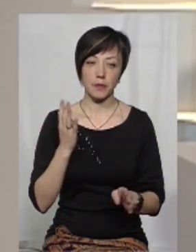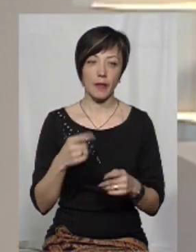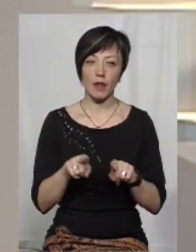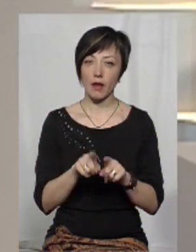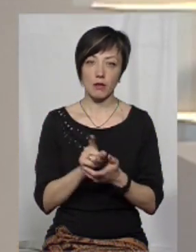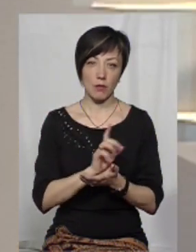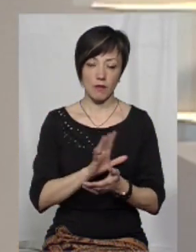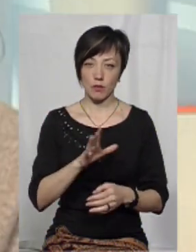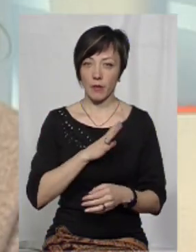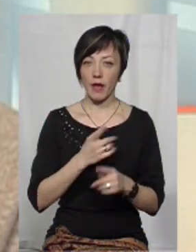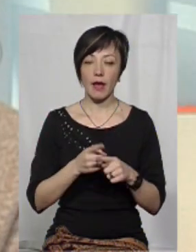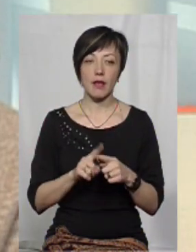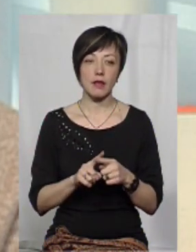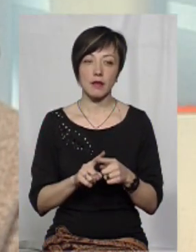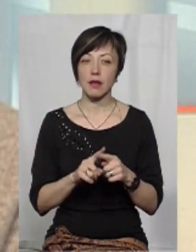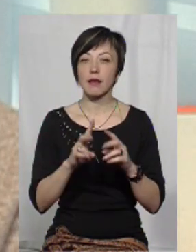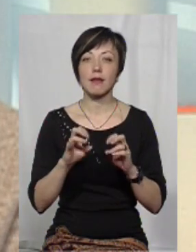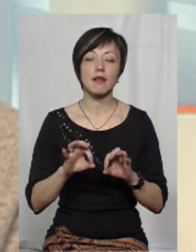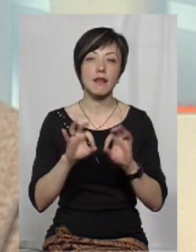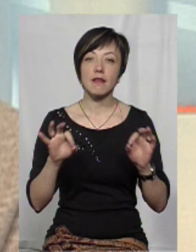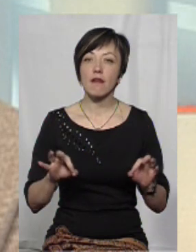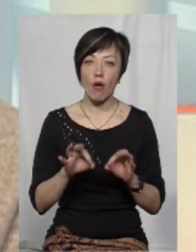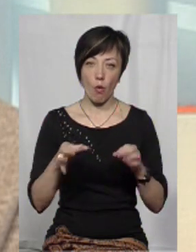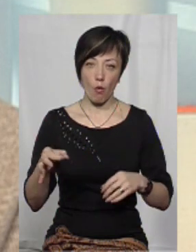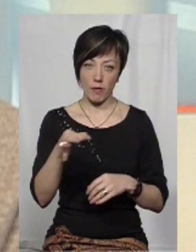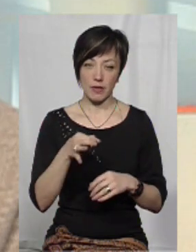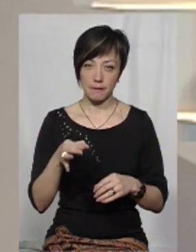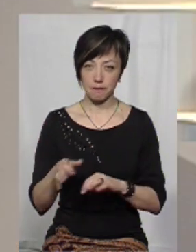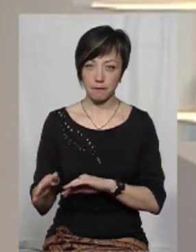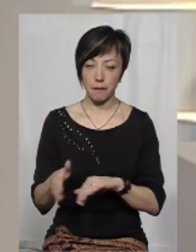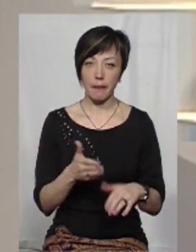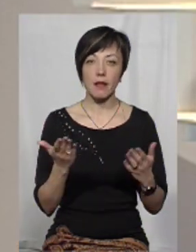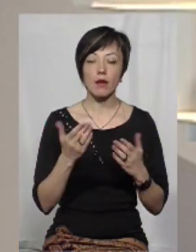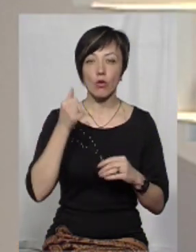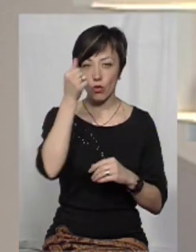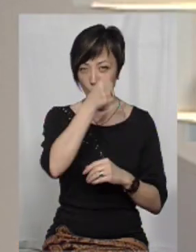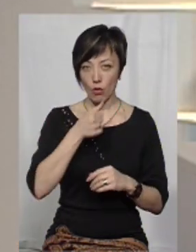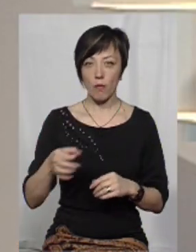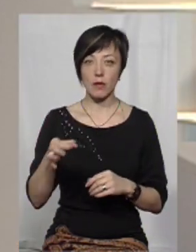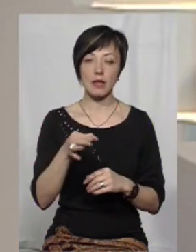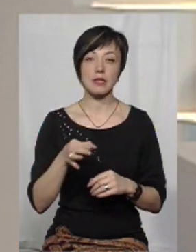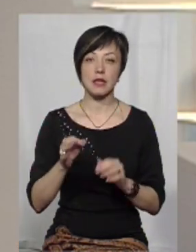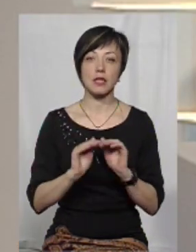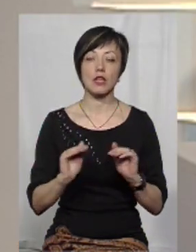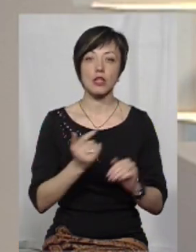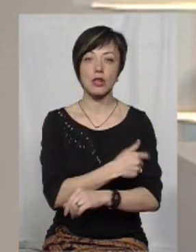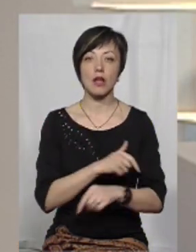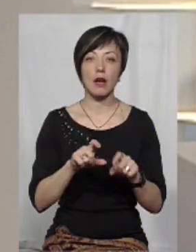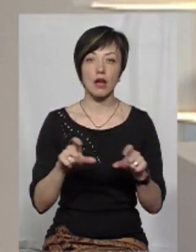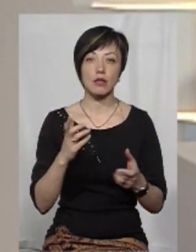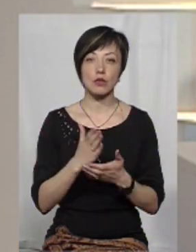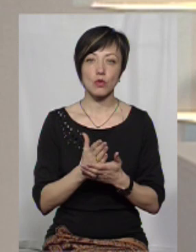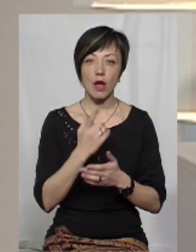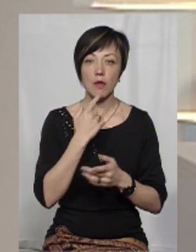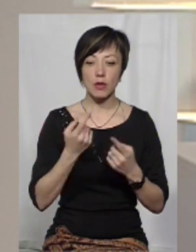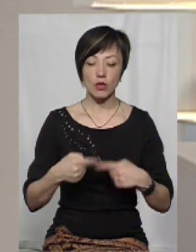так не повинно быть. Нет, это нет ни в одной области. З якого року в обласній дитячій лікарні